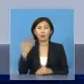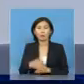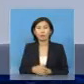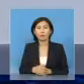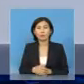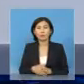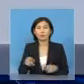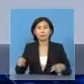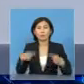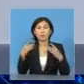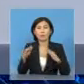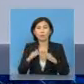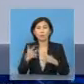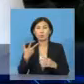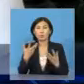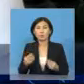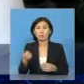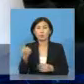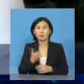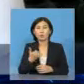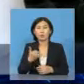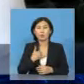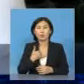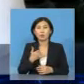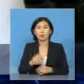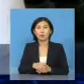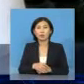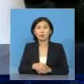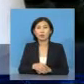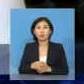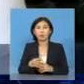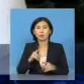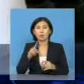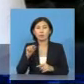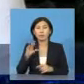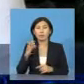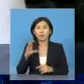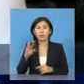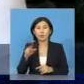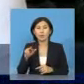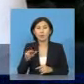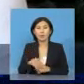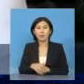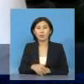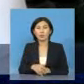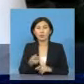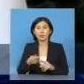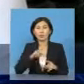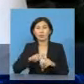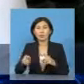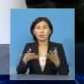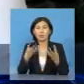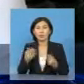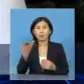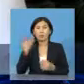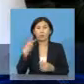уже реабилитируется дома. 3 дня в неделю у нас ургентные дни, то есть понедельник, среда, пятница. Это экстренные дни, когда